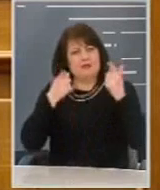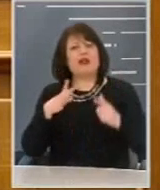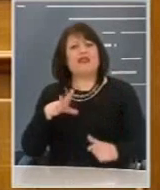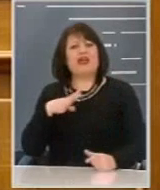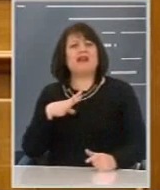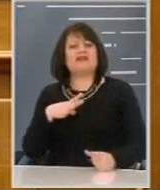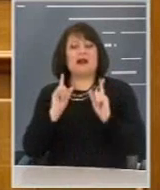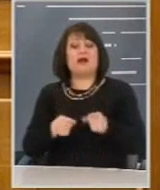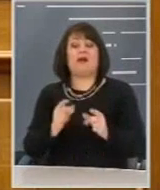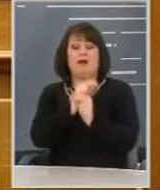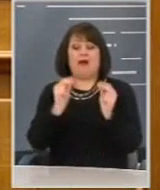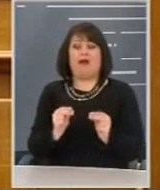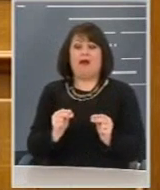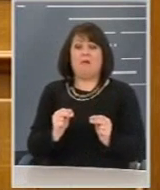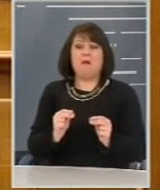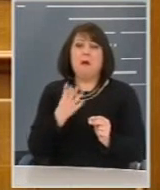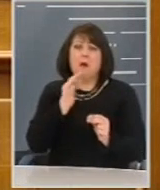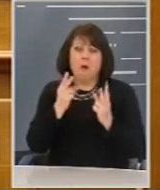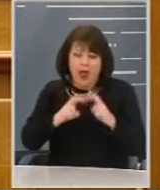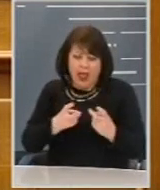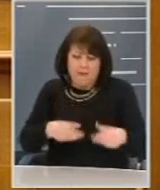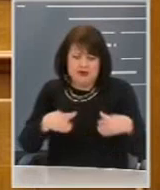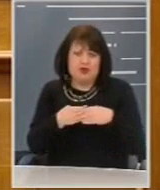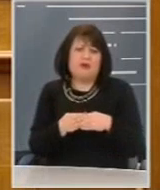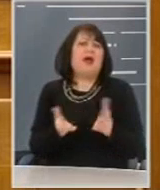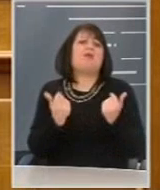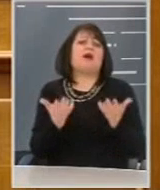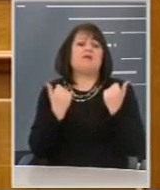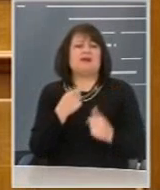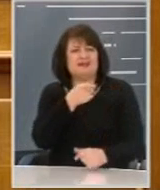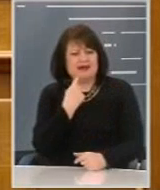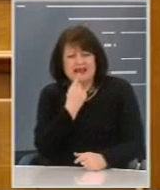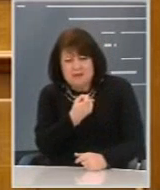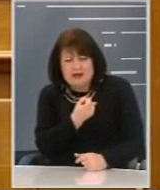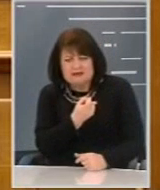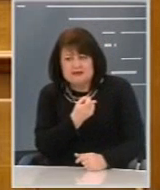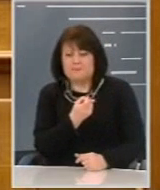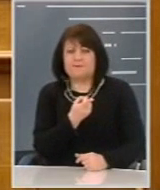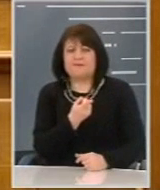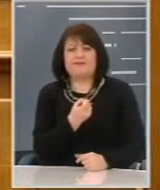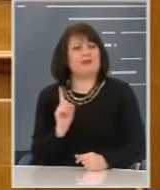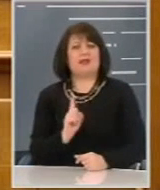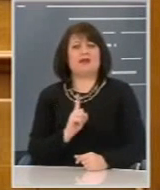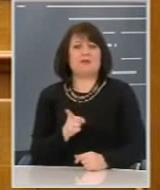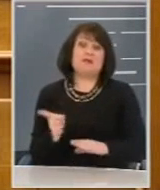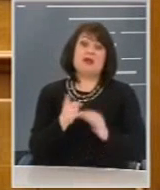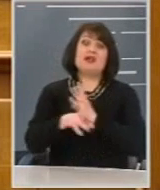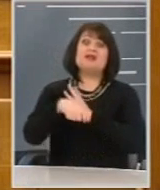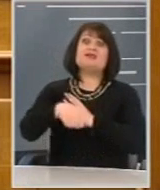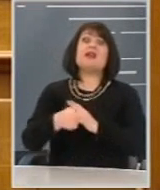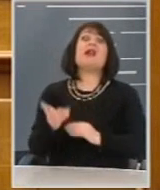γίνει πόρισμα, γιατί η Επιτροπή δεν βρήκε τίποτα. Φτάσατε δηλαδή εισαγωγικά στο σημείο να πείτε ότι δεν πρέπει να πάνε στον